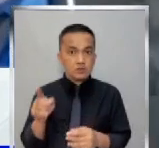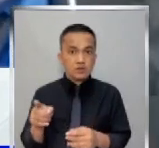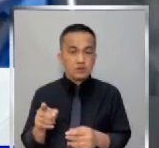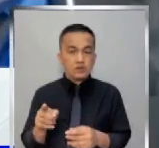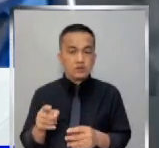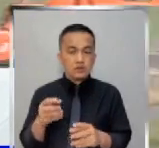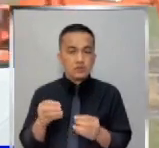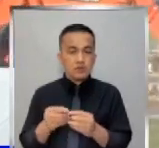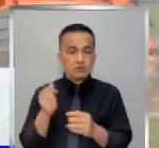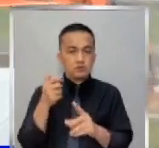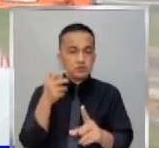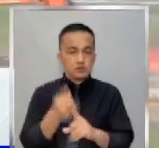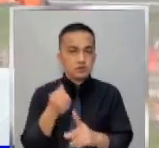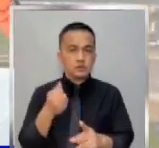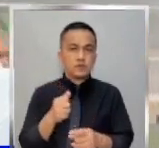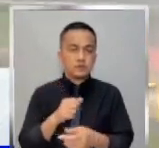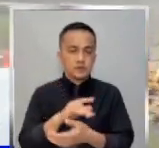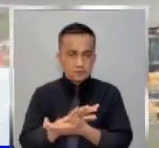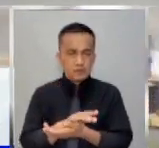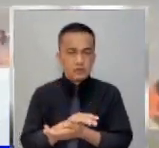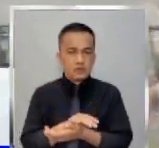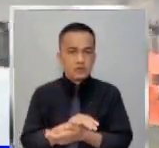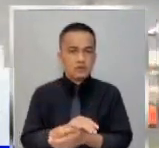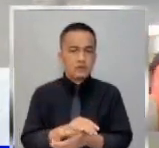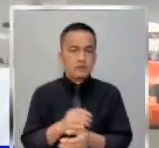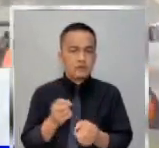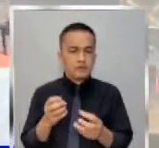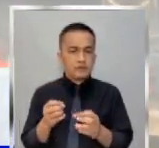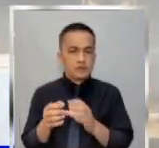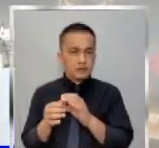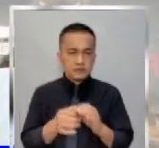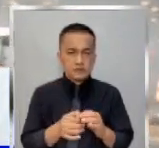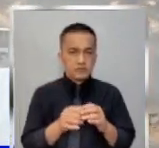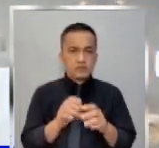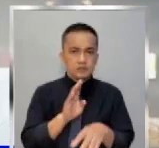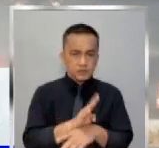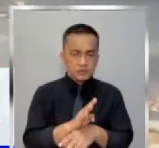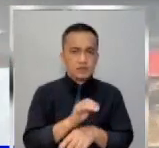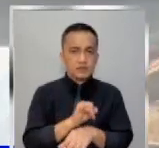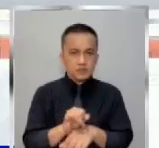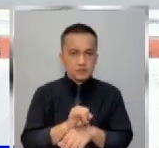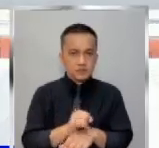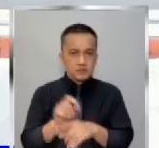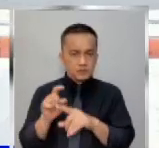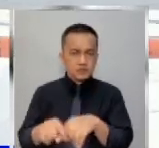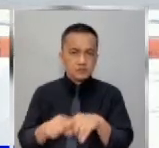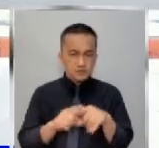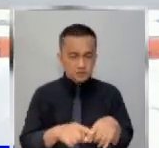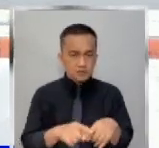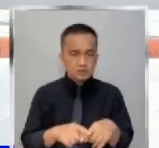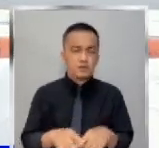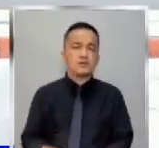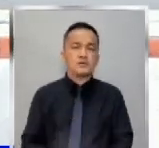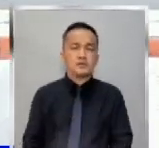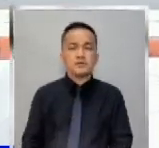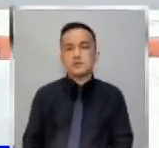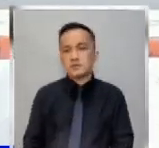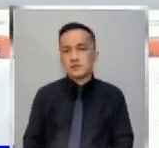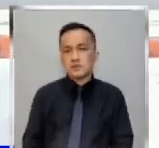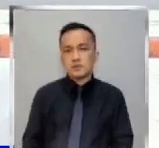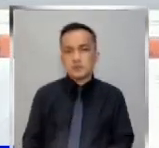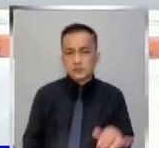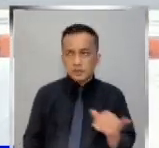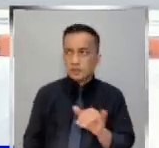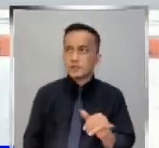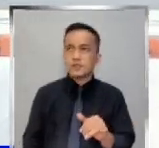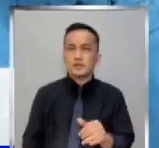noong pandemic. Napakaraming related na negosyo at industriya na nakasalalay din sa turismo. Yung mga link doon like